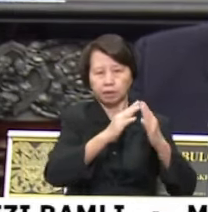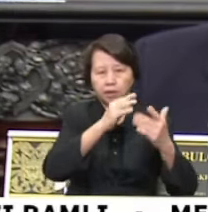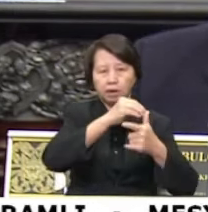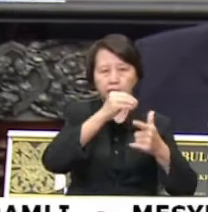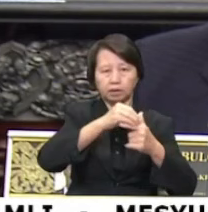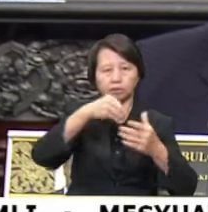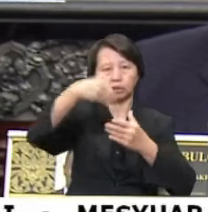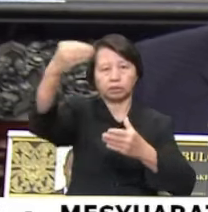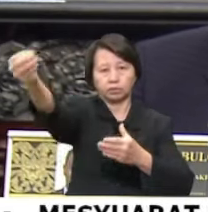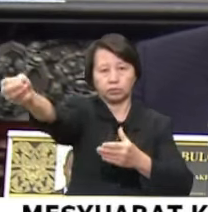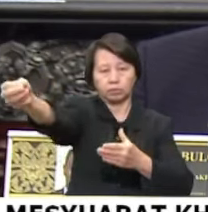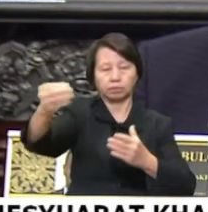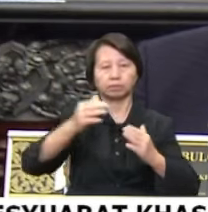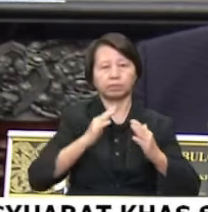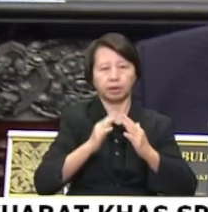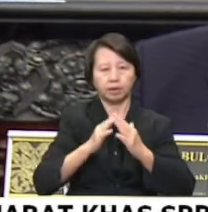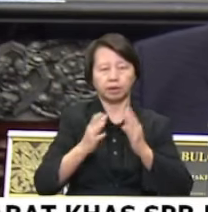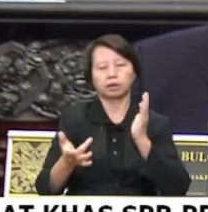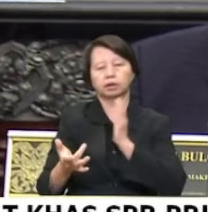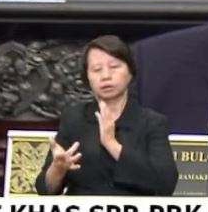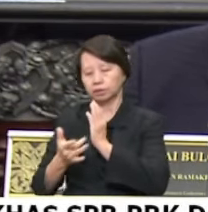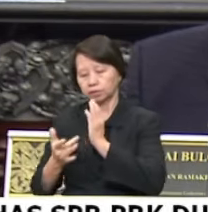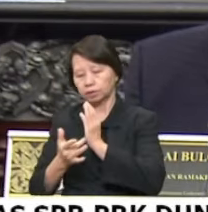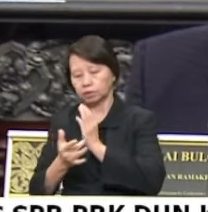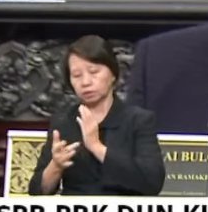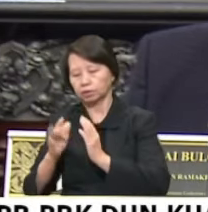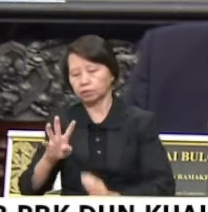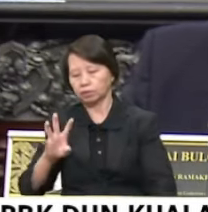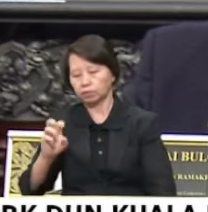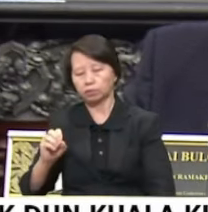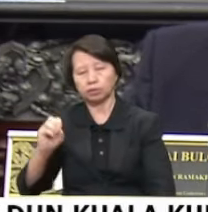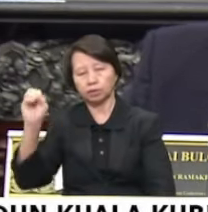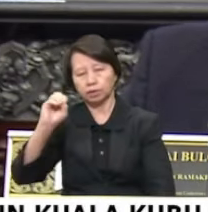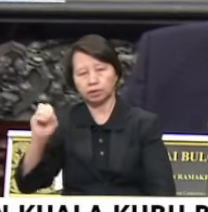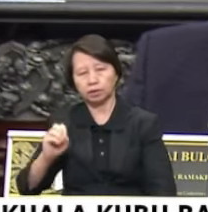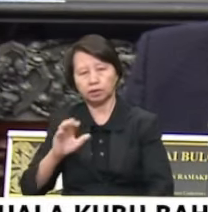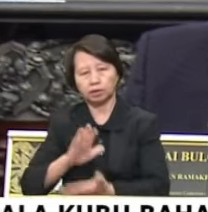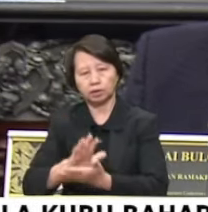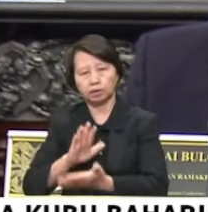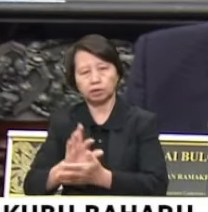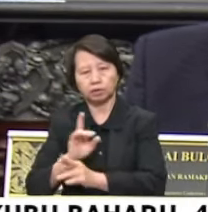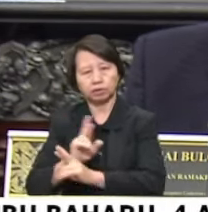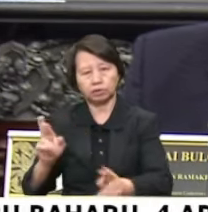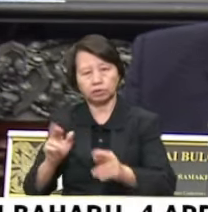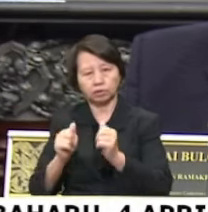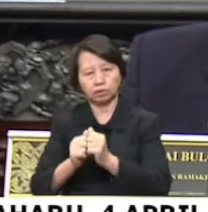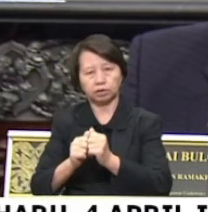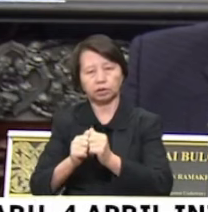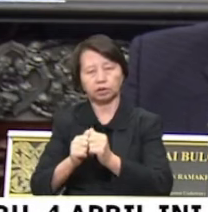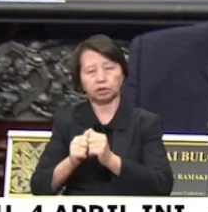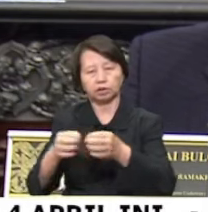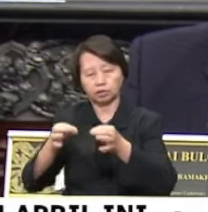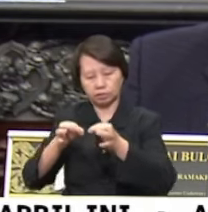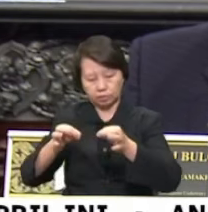ataupun di luar bandar. Dari segi teknologi, sebanyak 48% sekolah disediakan